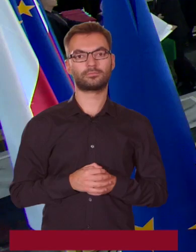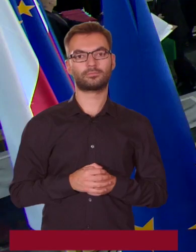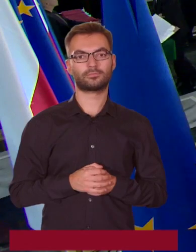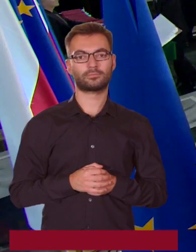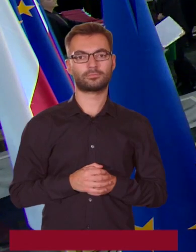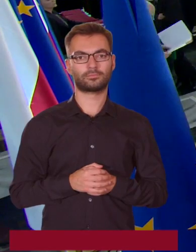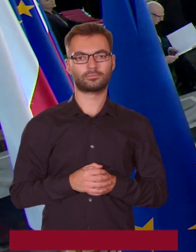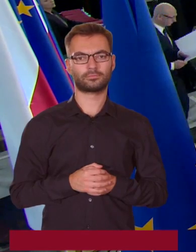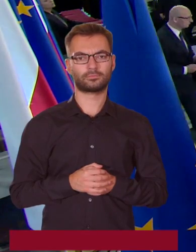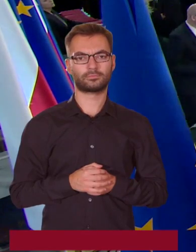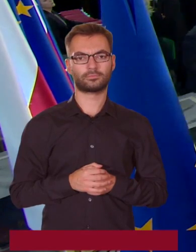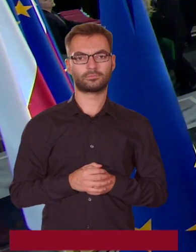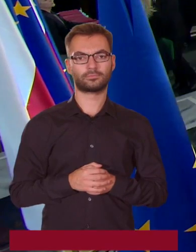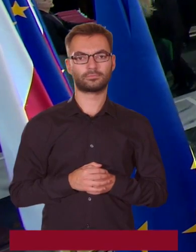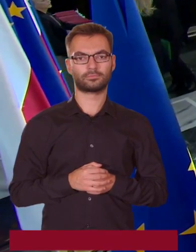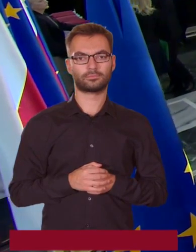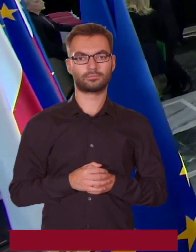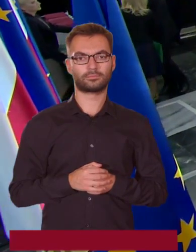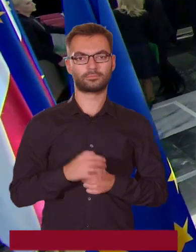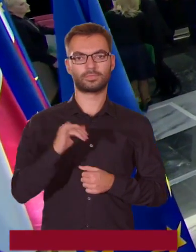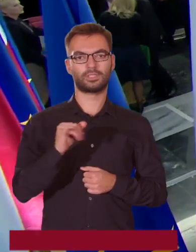Proszę pana Jerzego Feliksa Bieleckiego.